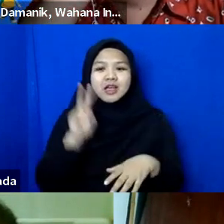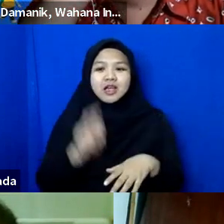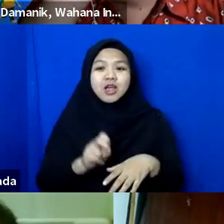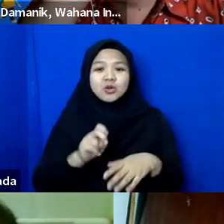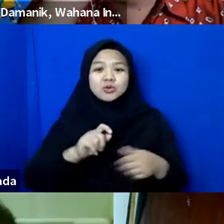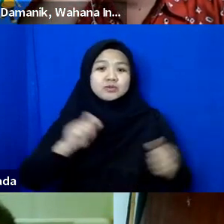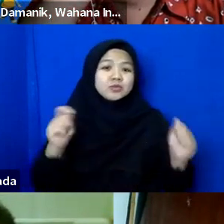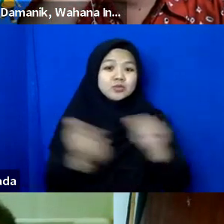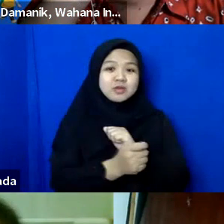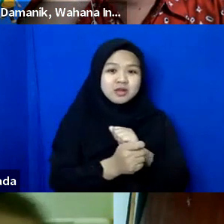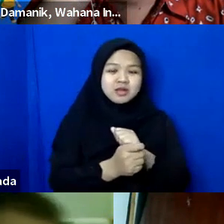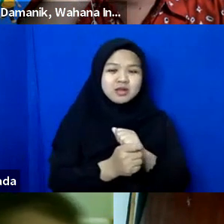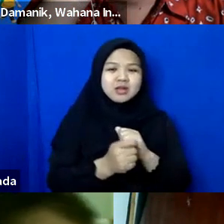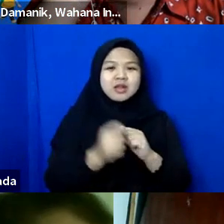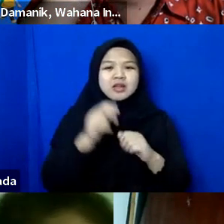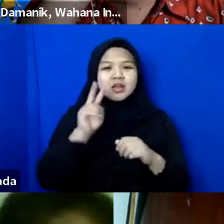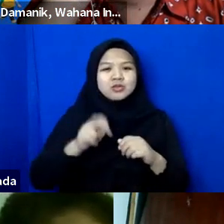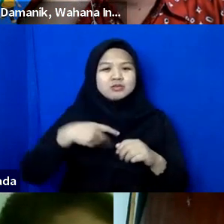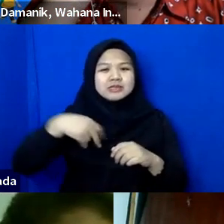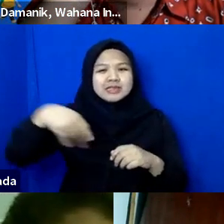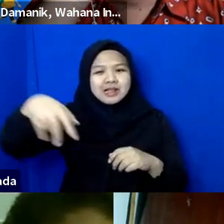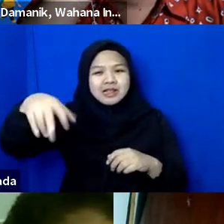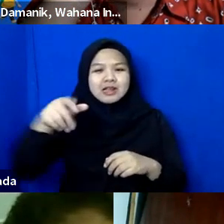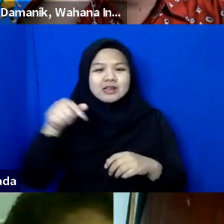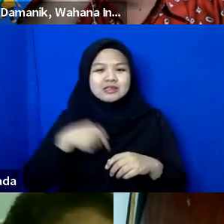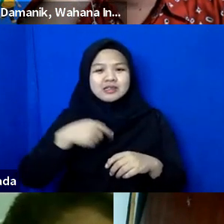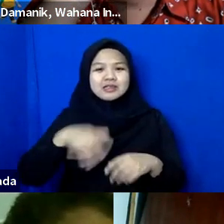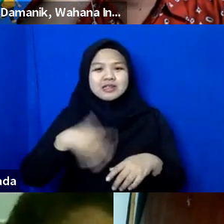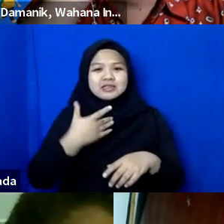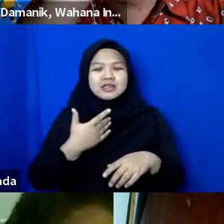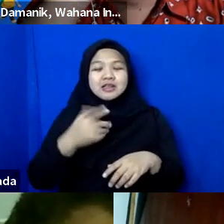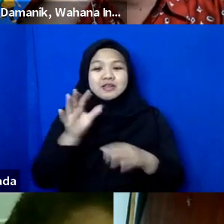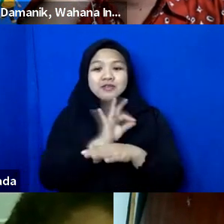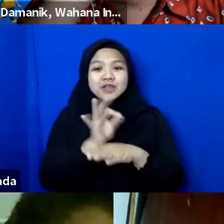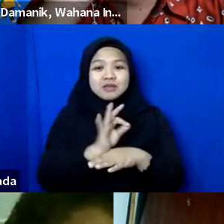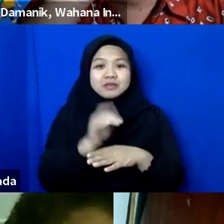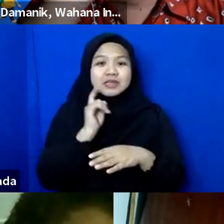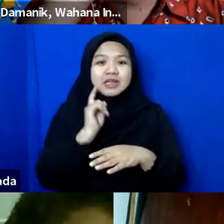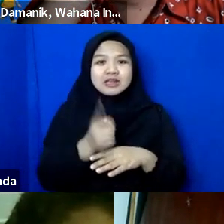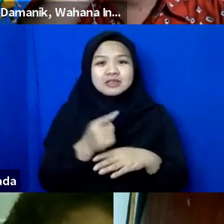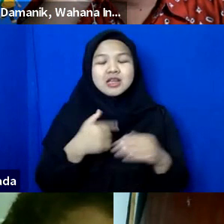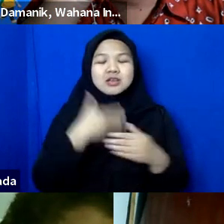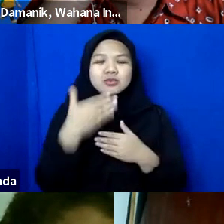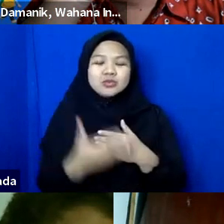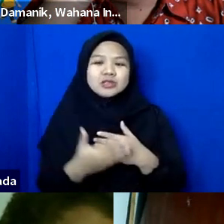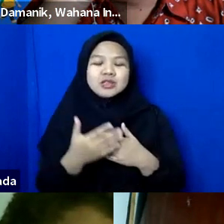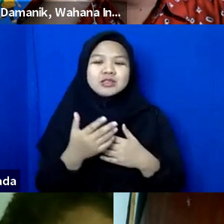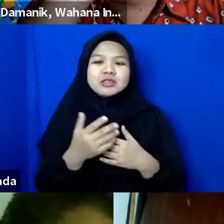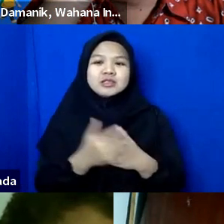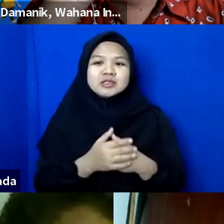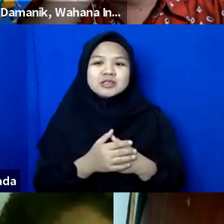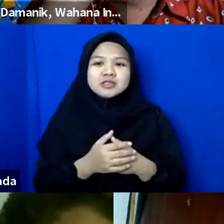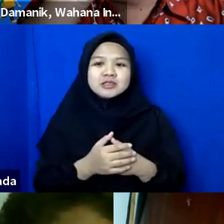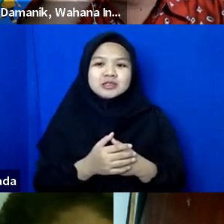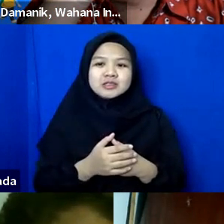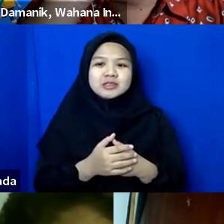berubah dan berjalan er rasa kehadiran film ini justru kemudian menjadi salah satu